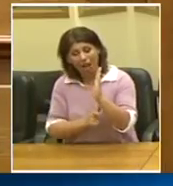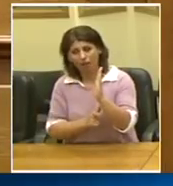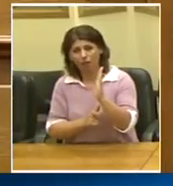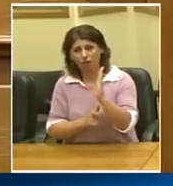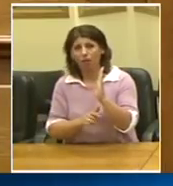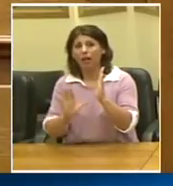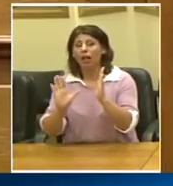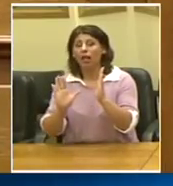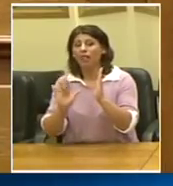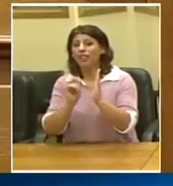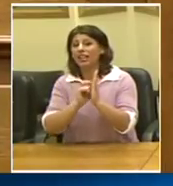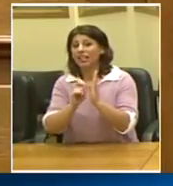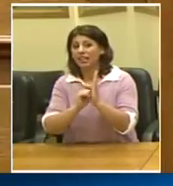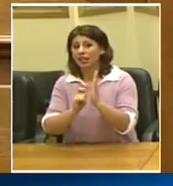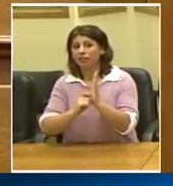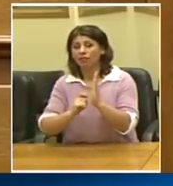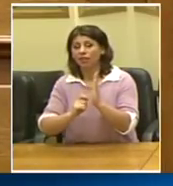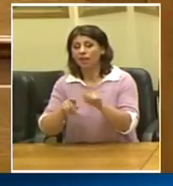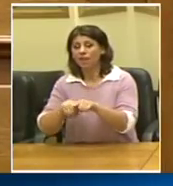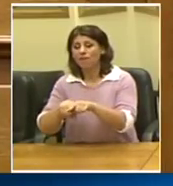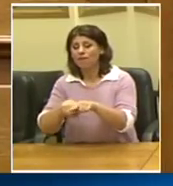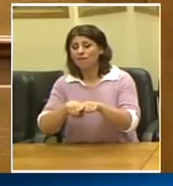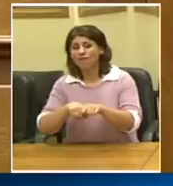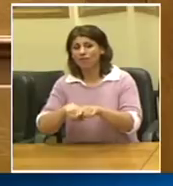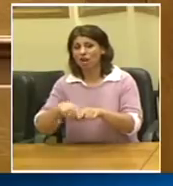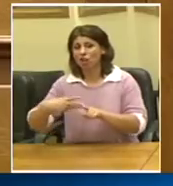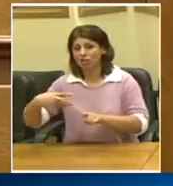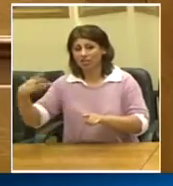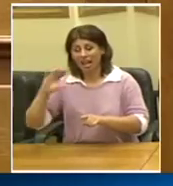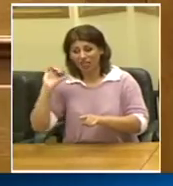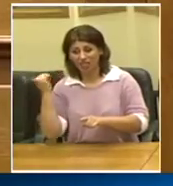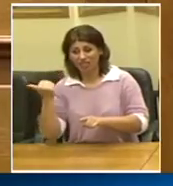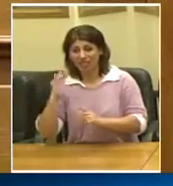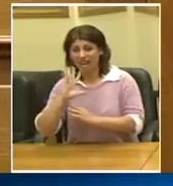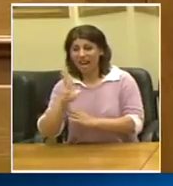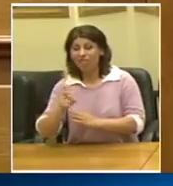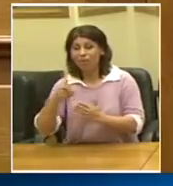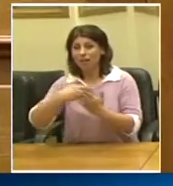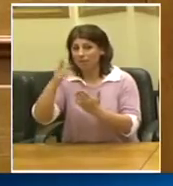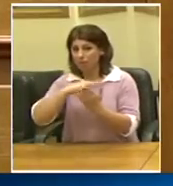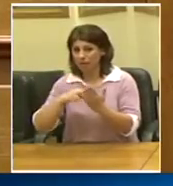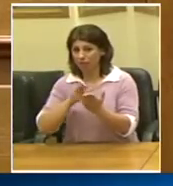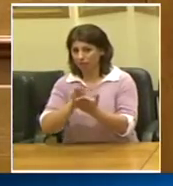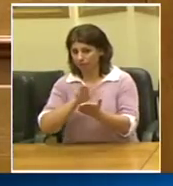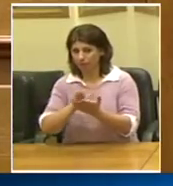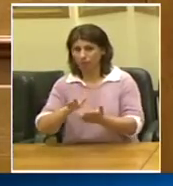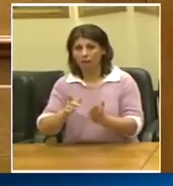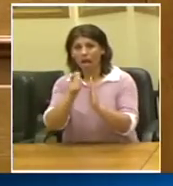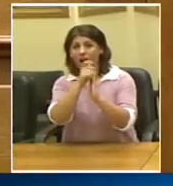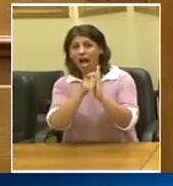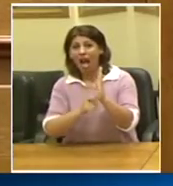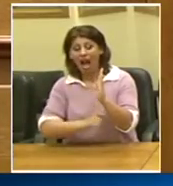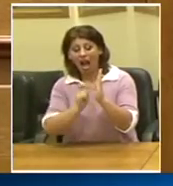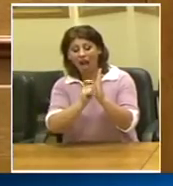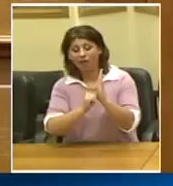έχει γραφτεί από κάποιο φιλοσυριζαίο, έχει δημοσιευθεί στη χθεσινή Καθημερινή, αν δεν κάνω λάθος. Είναι το άρθρο του κυρίου Στέφανου